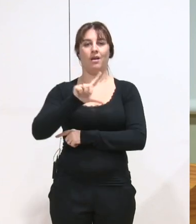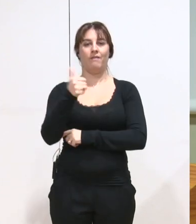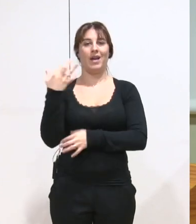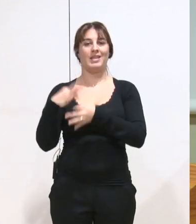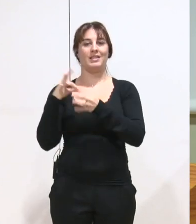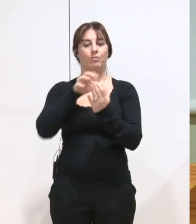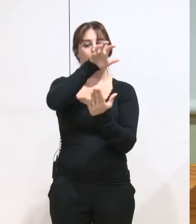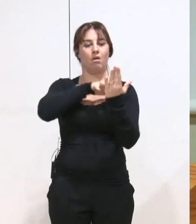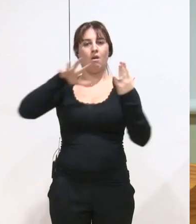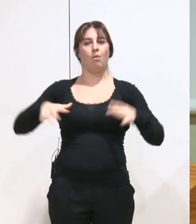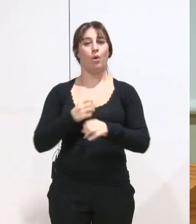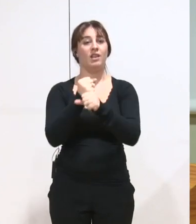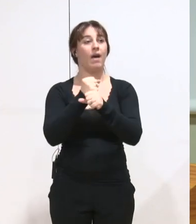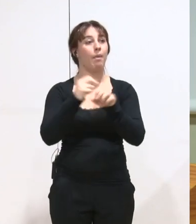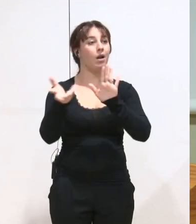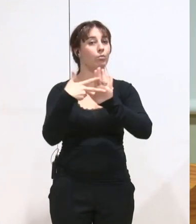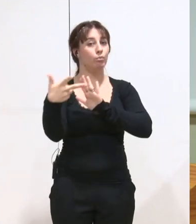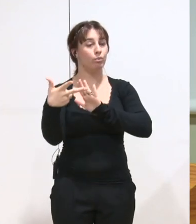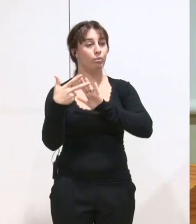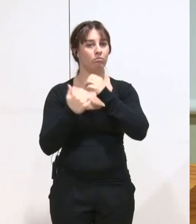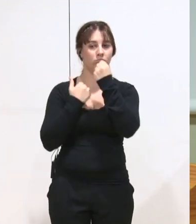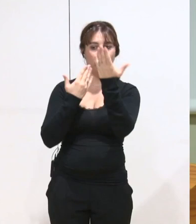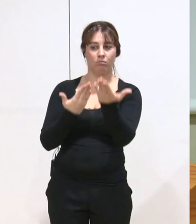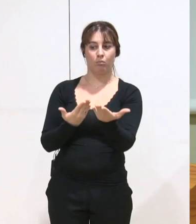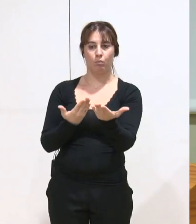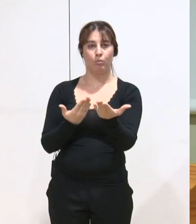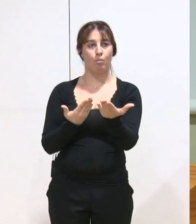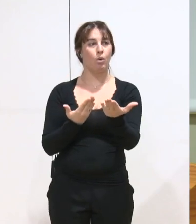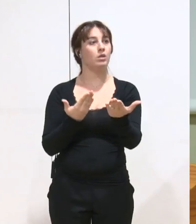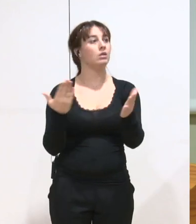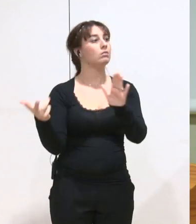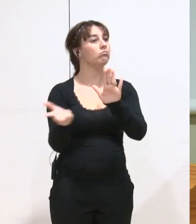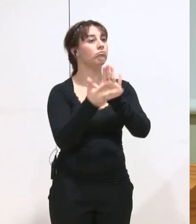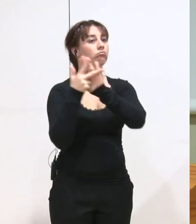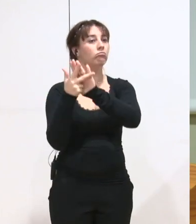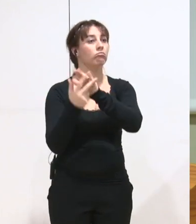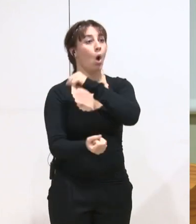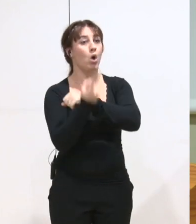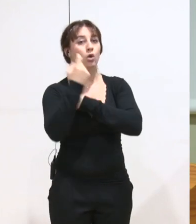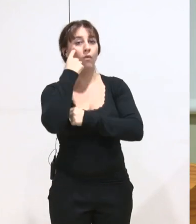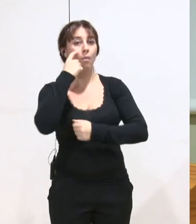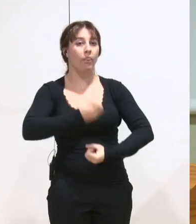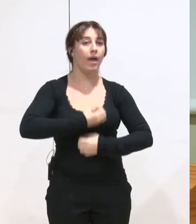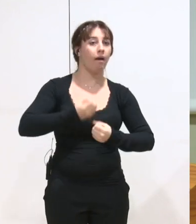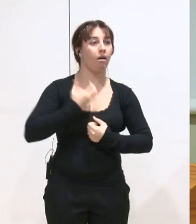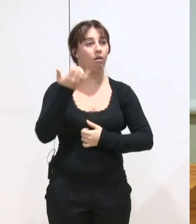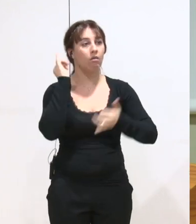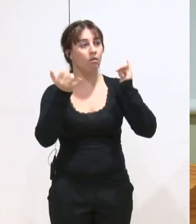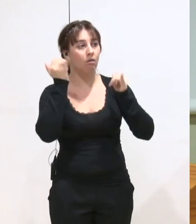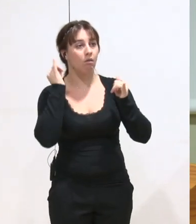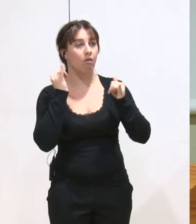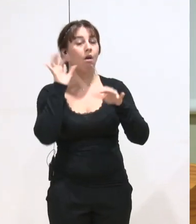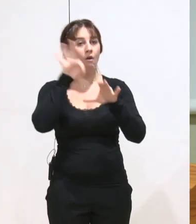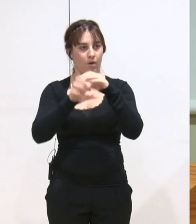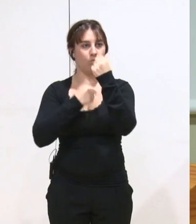septembre. Donc je le mets en approbation, sauf s'il y a des commentaires. Donc je le mets aux